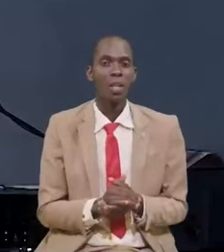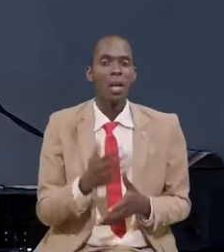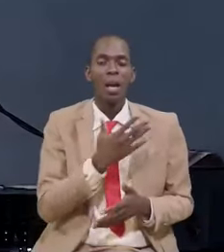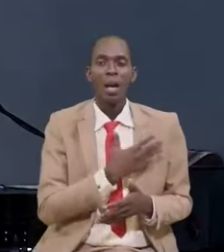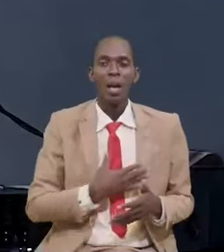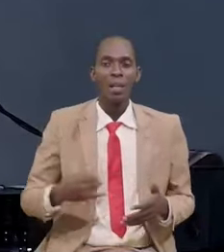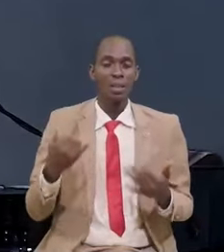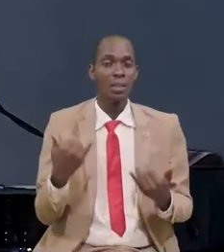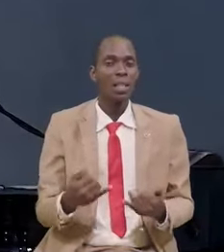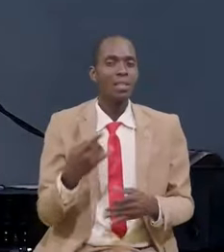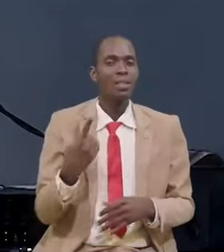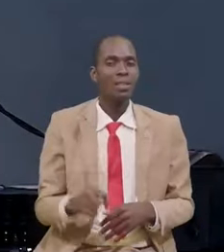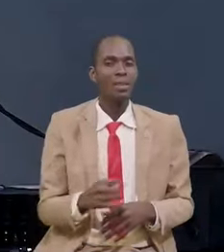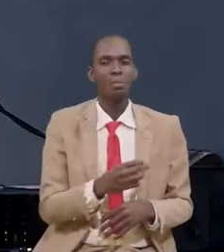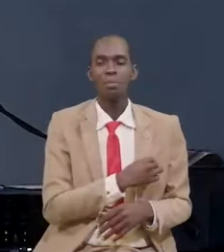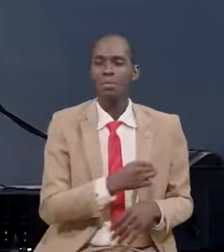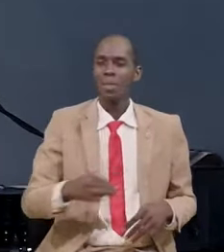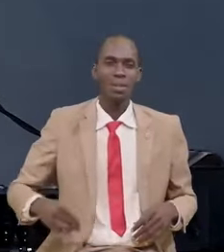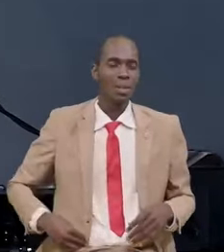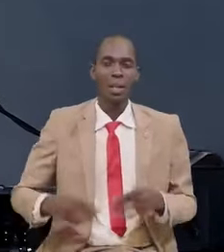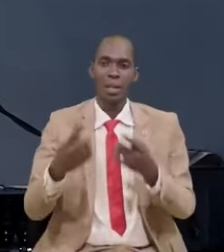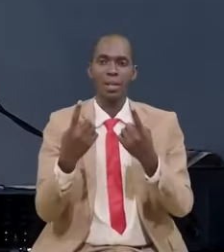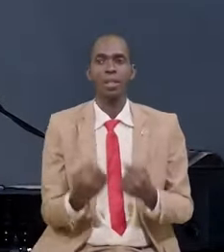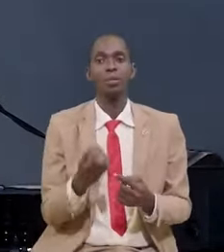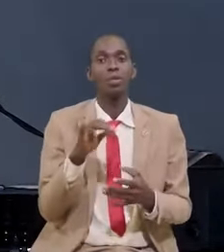Maintenant, le Messie est venu.